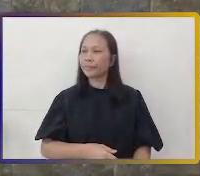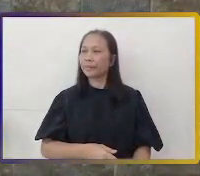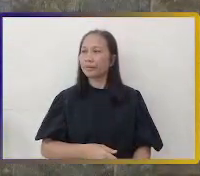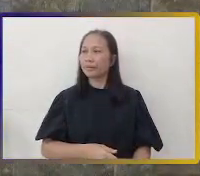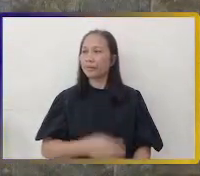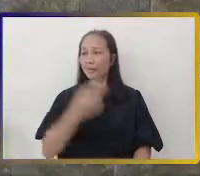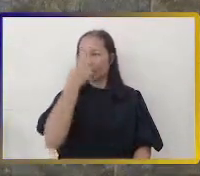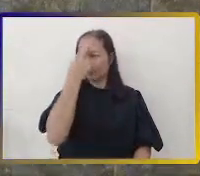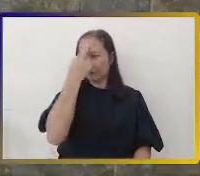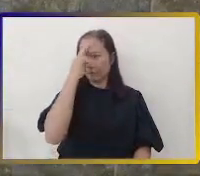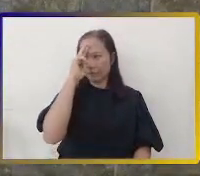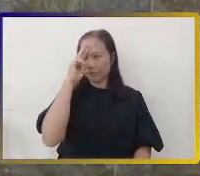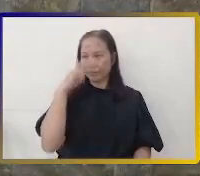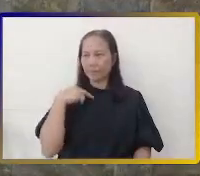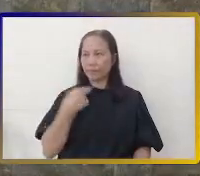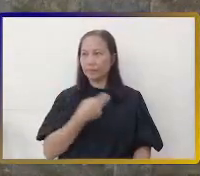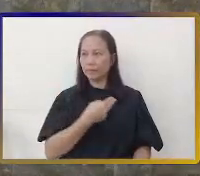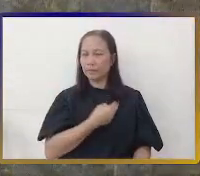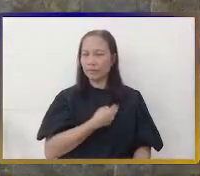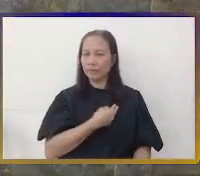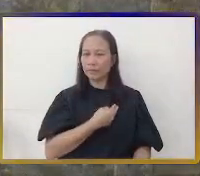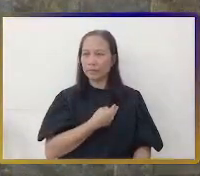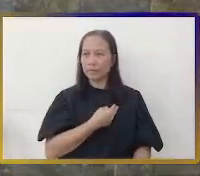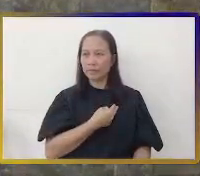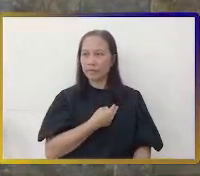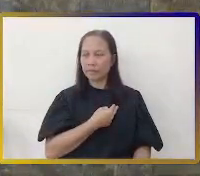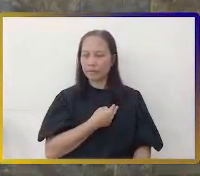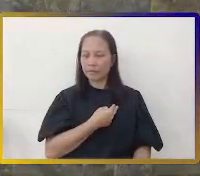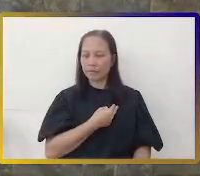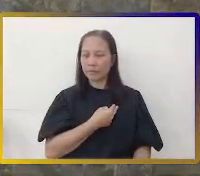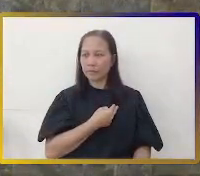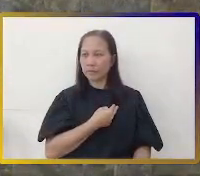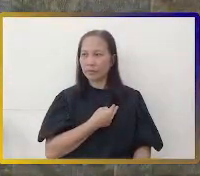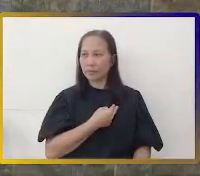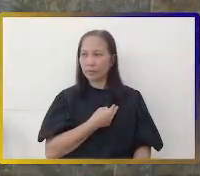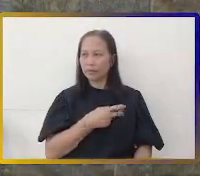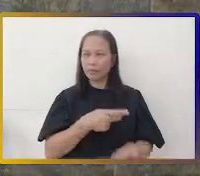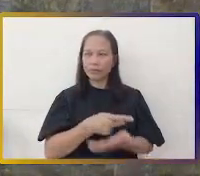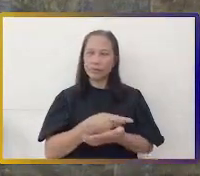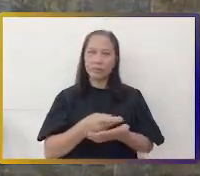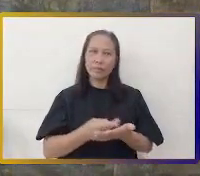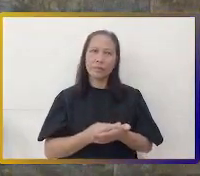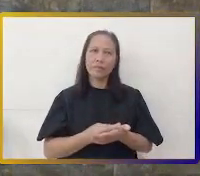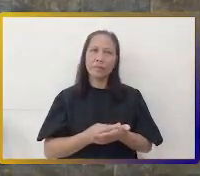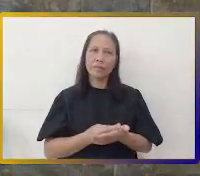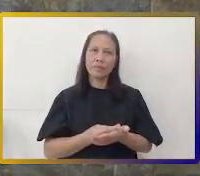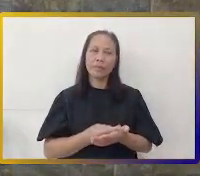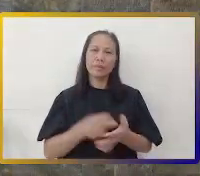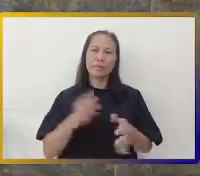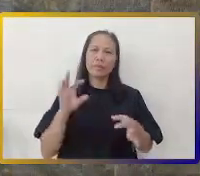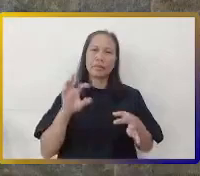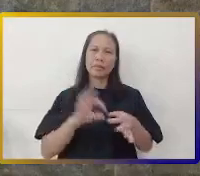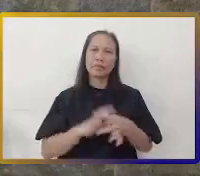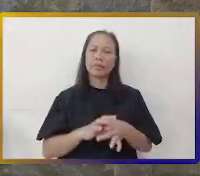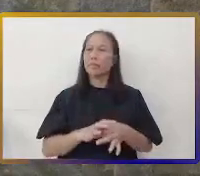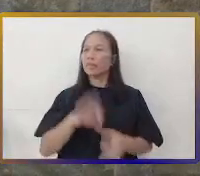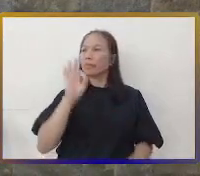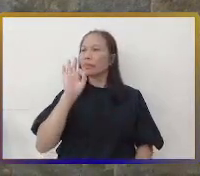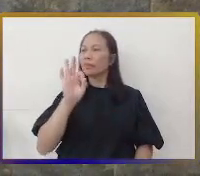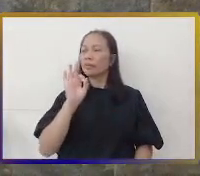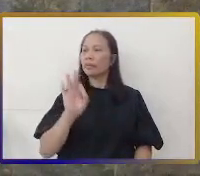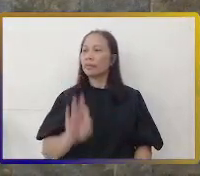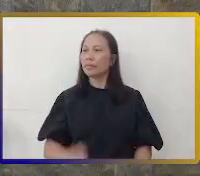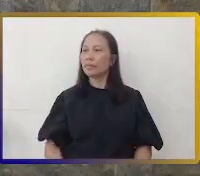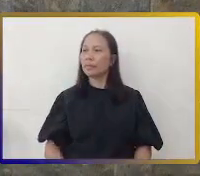ng ating mahal na Pastor as part of our introduction mga kapatid is makikita po natin